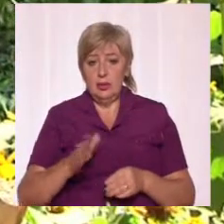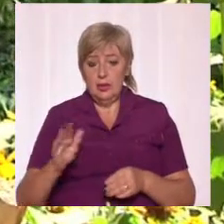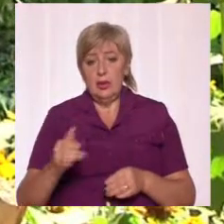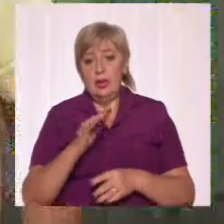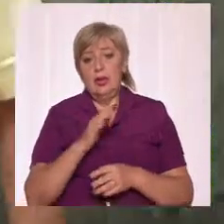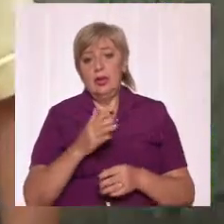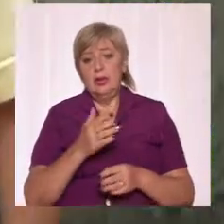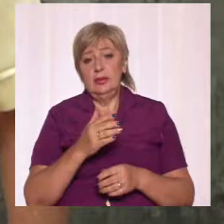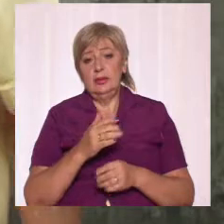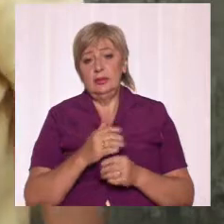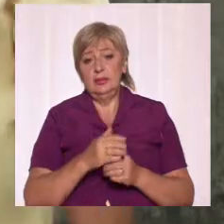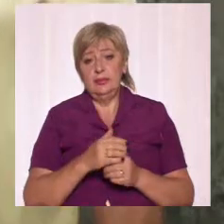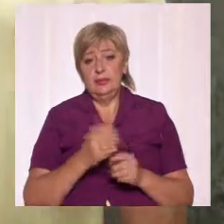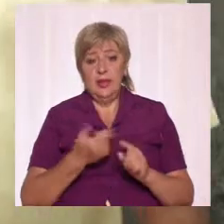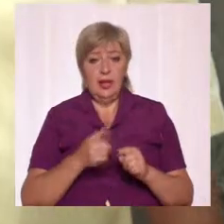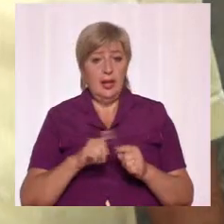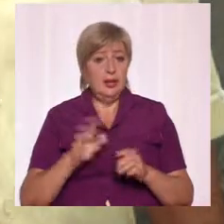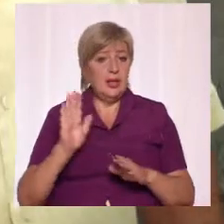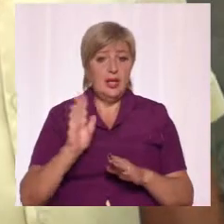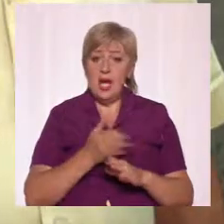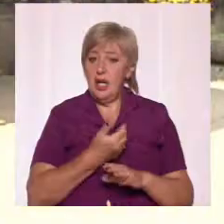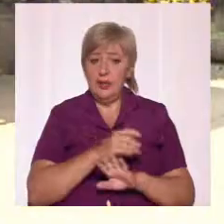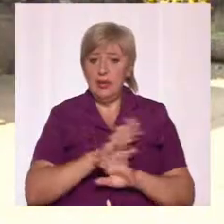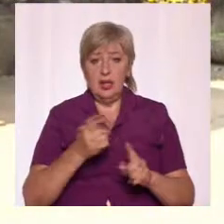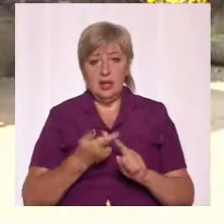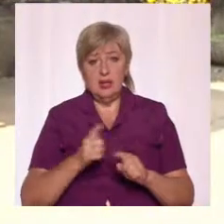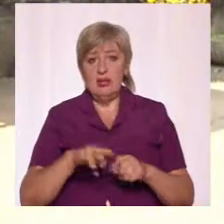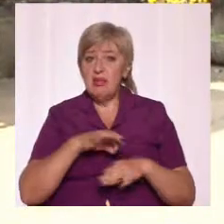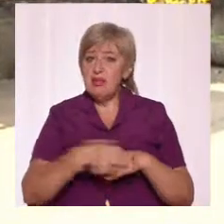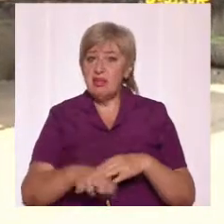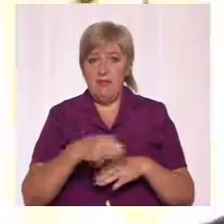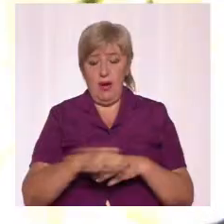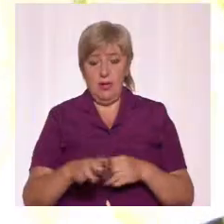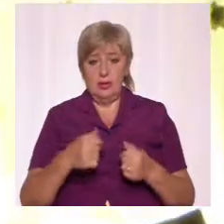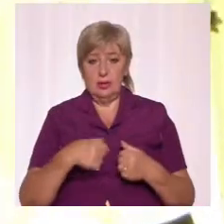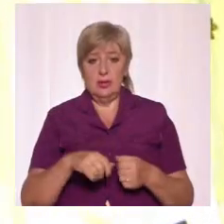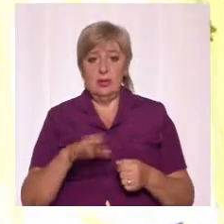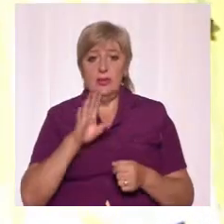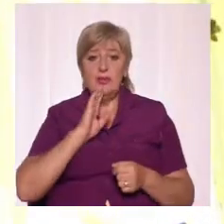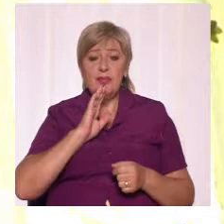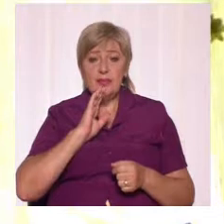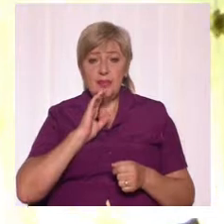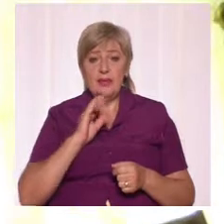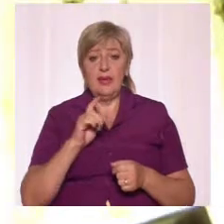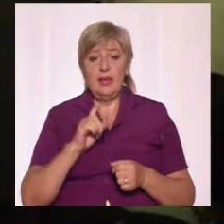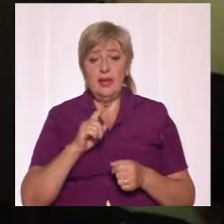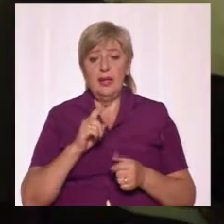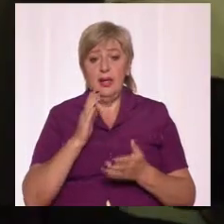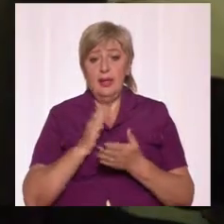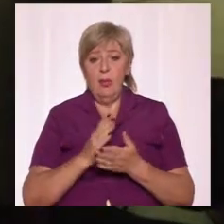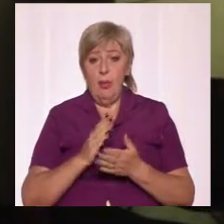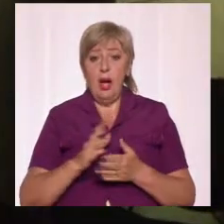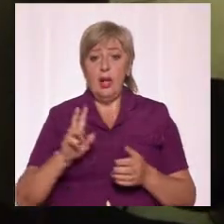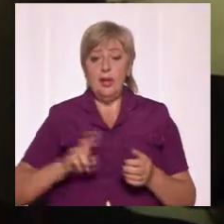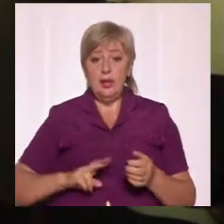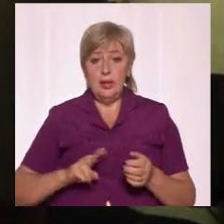біля будинку. Це не ліквідація, це іздівательство. Ксенія Мала, директорка комбінату благоустрою, який